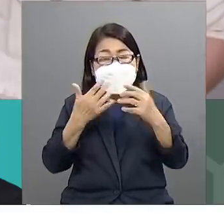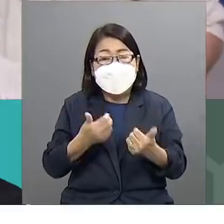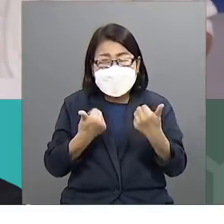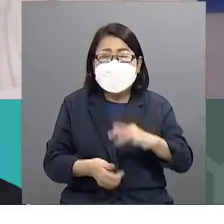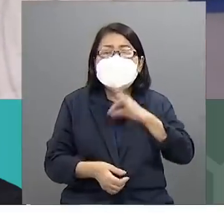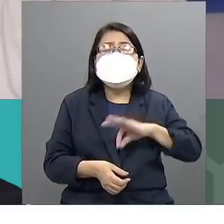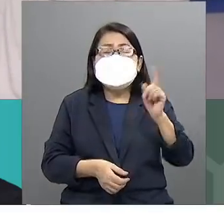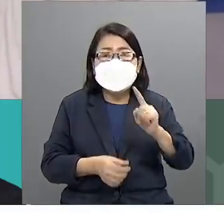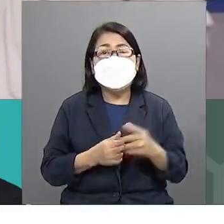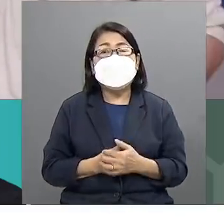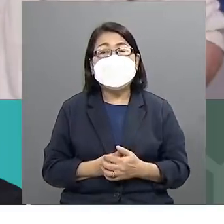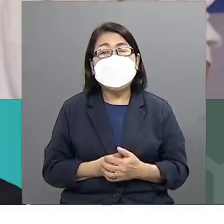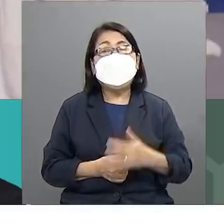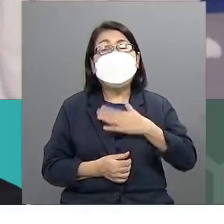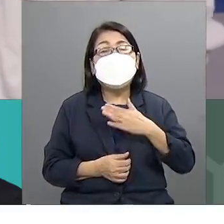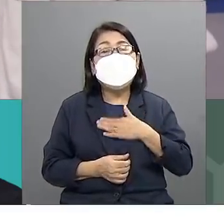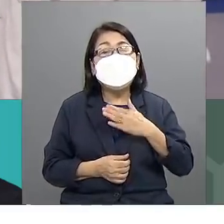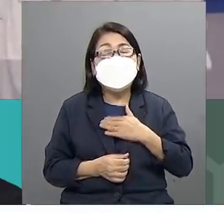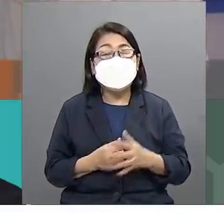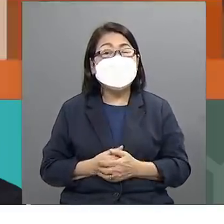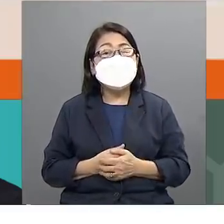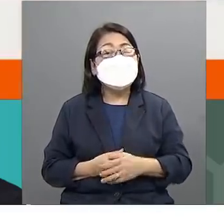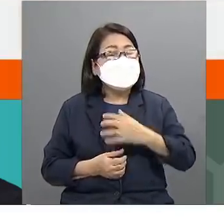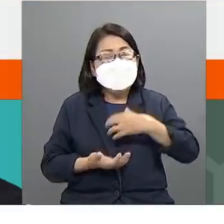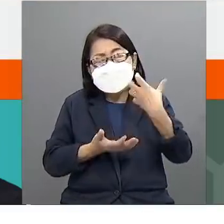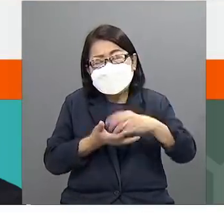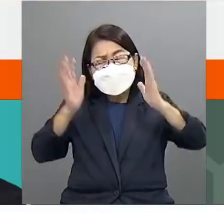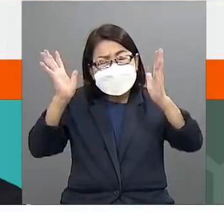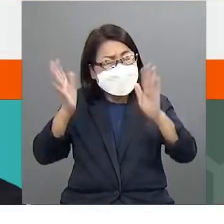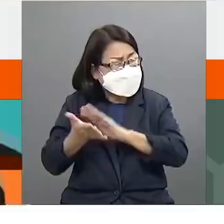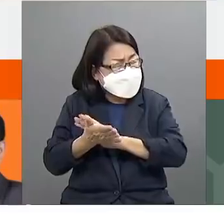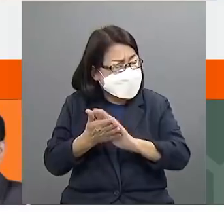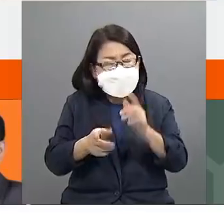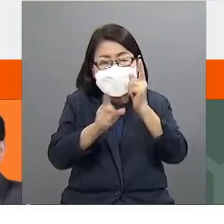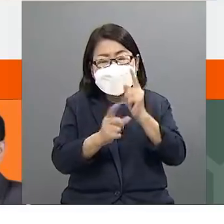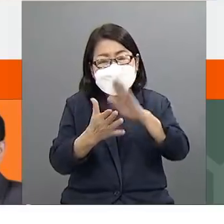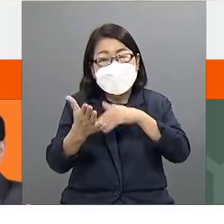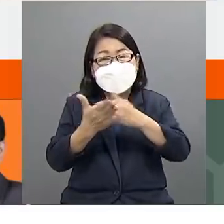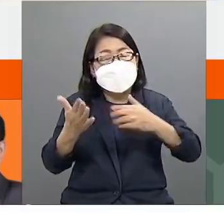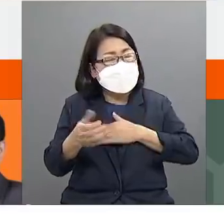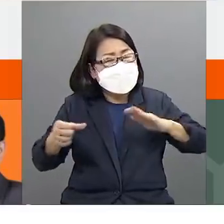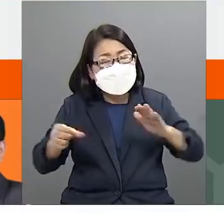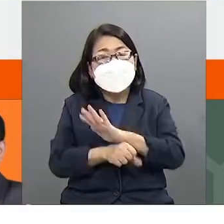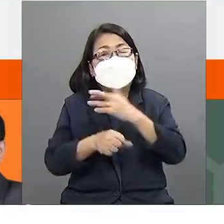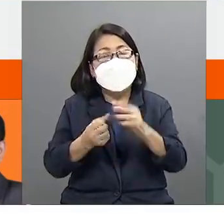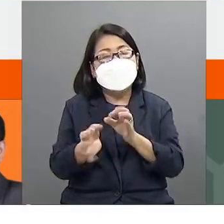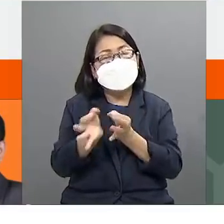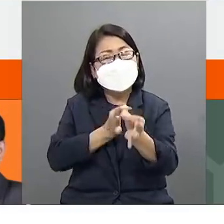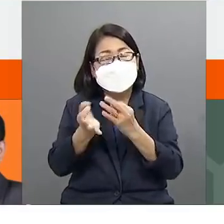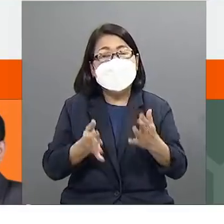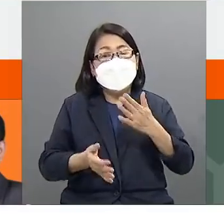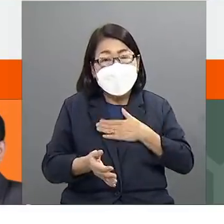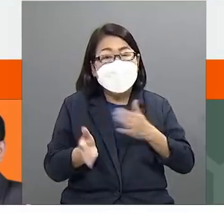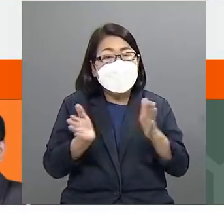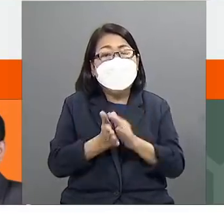ว่าคือถ้าเราใส่เต็มแม็กแล้วทำตามแผนที่เราวางแผนไว้พวกทั้งส่วนของตัวผมนะครับแล้วก็ผู้สั่งสอน